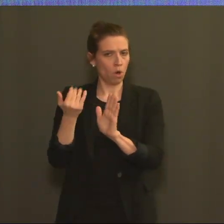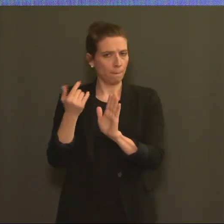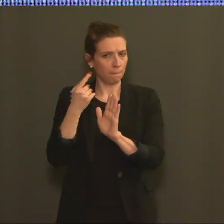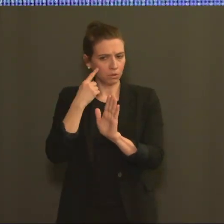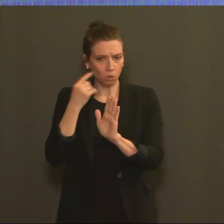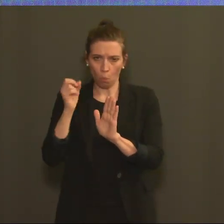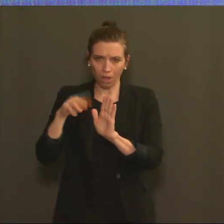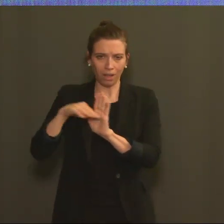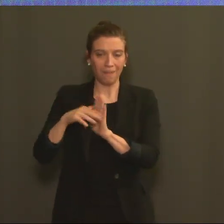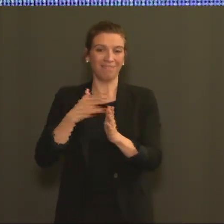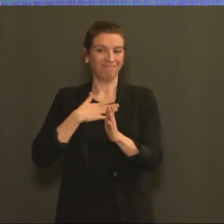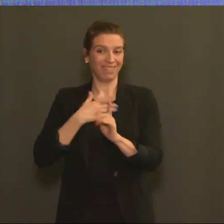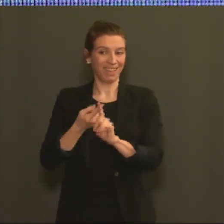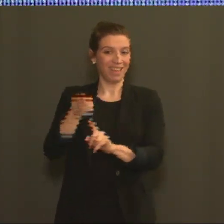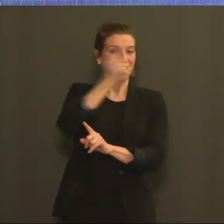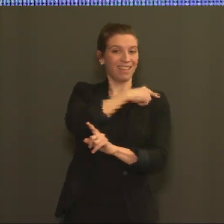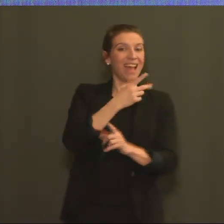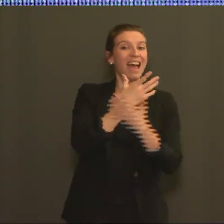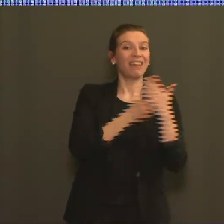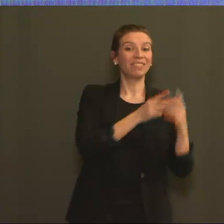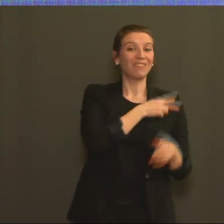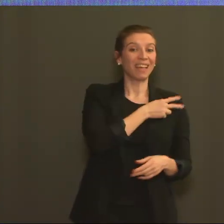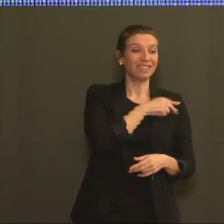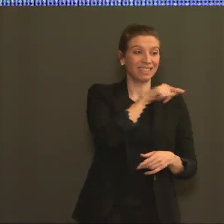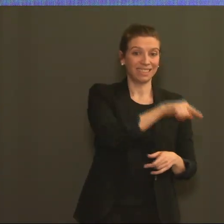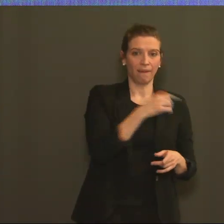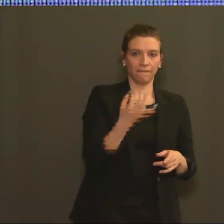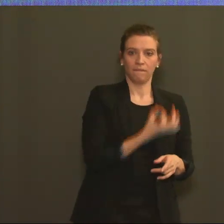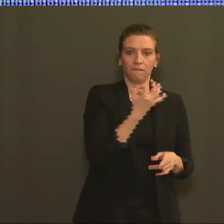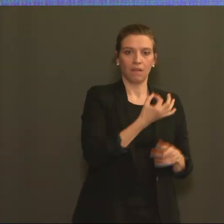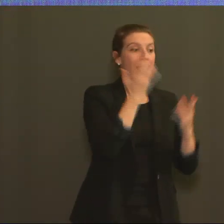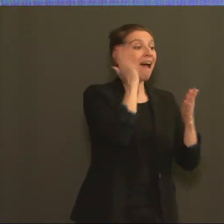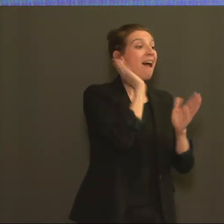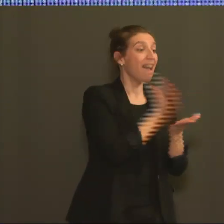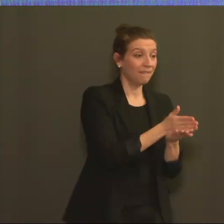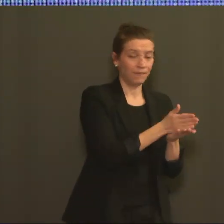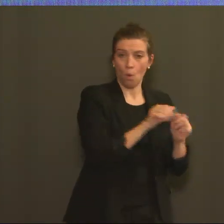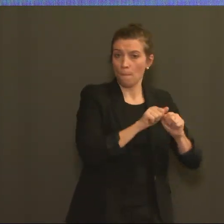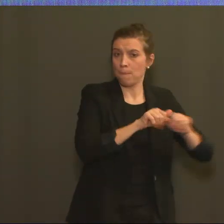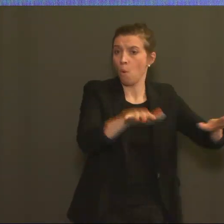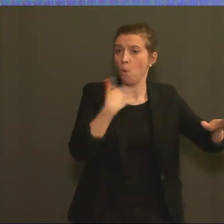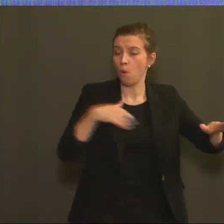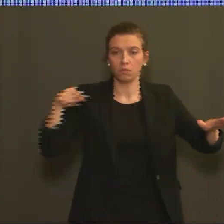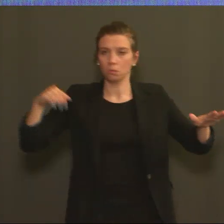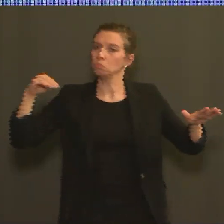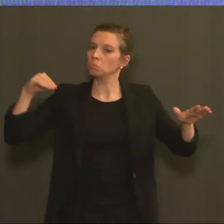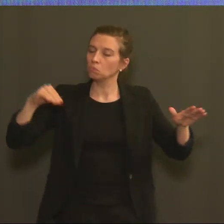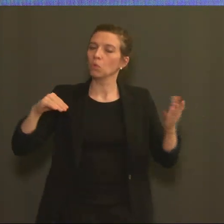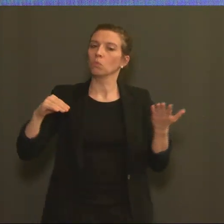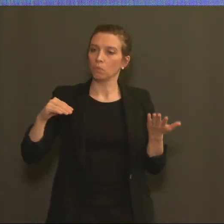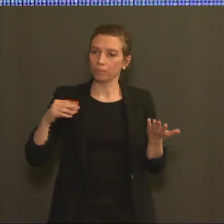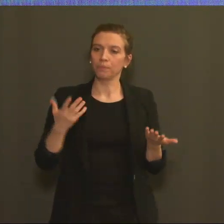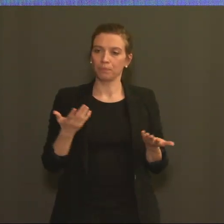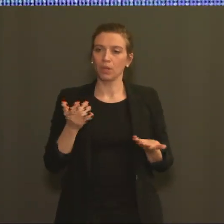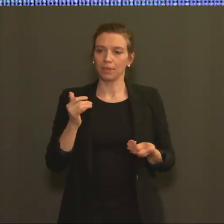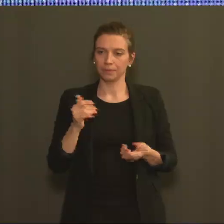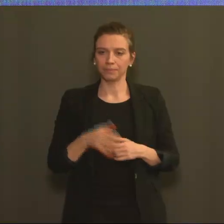er wordt echter wel meer meer melding gemaakt van besmettingen met meer besmettelijke varianten van het